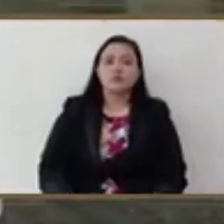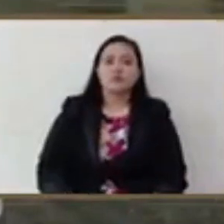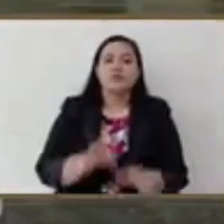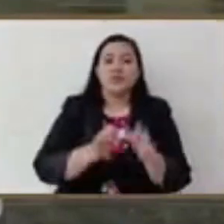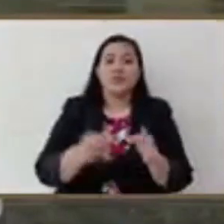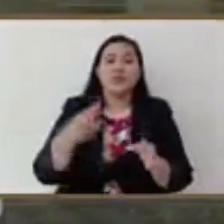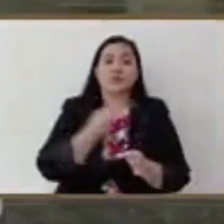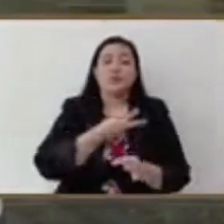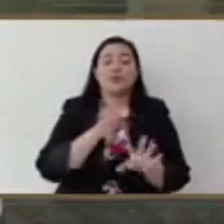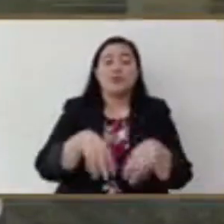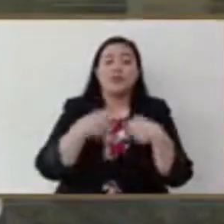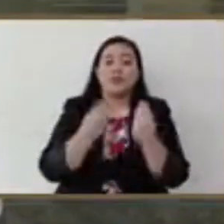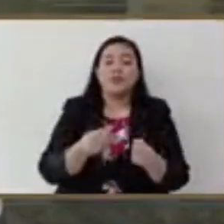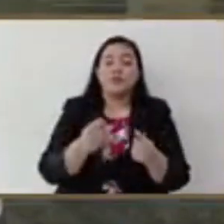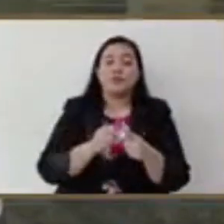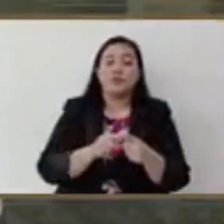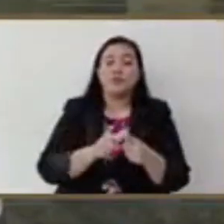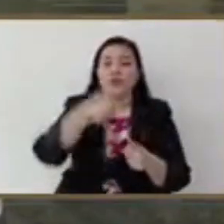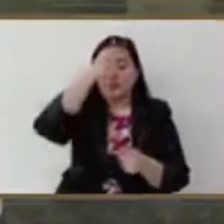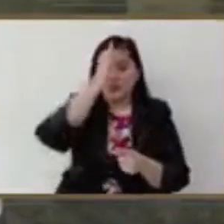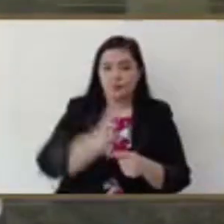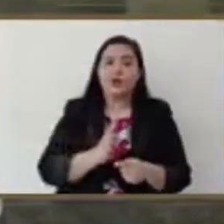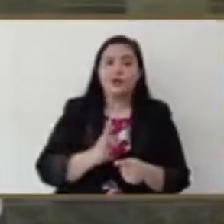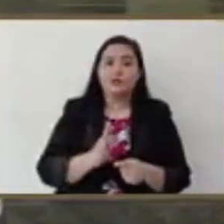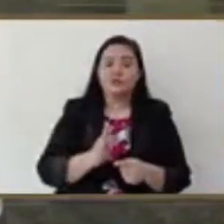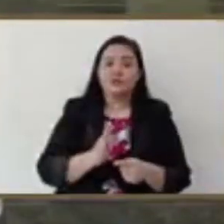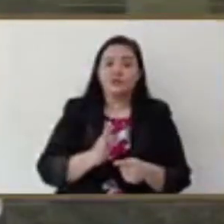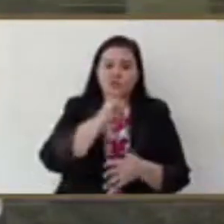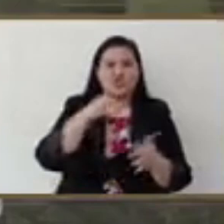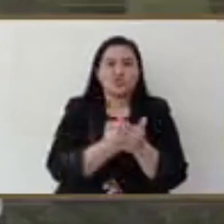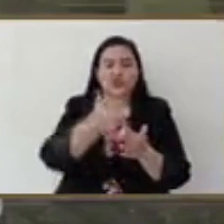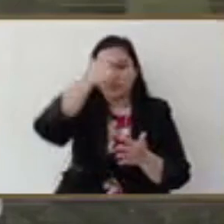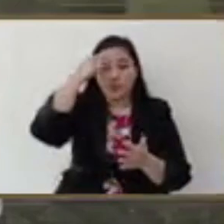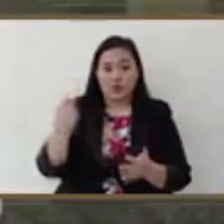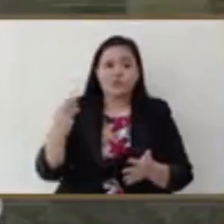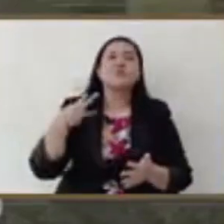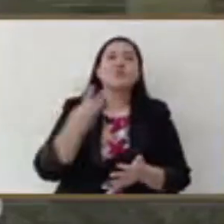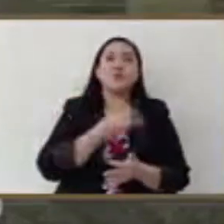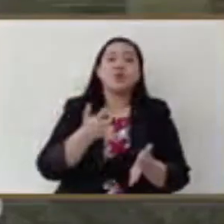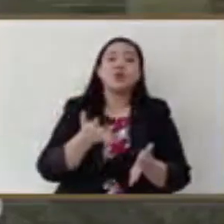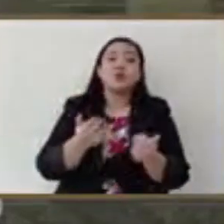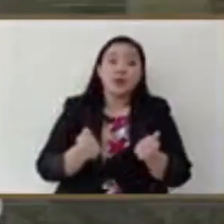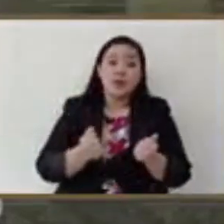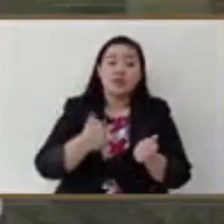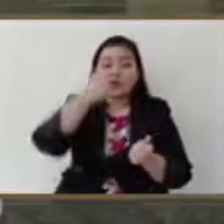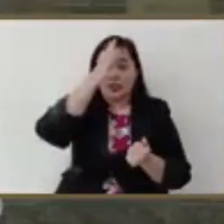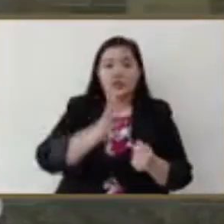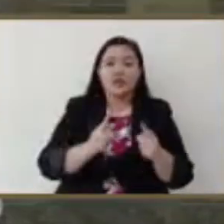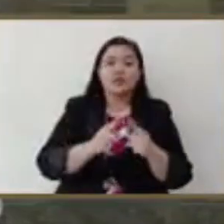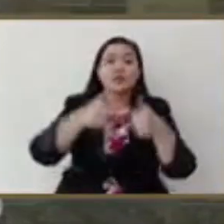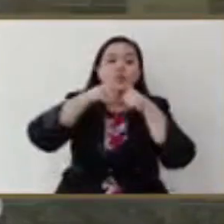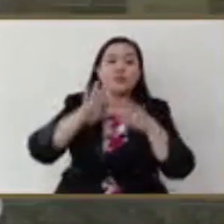Panginoon, kaya tayo nagbibigay sa Panginoon sapagkat gusto natin bigyan tayo ng Panginoon. No, wala kang binibigay sa